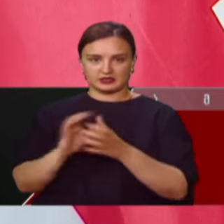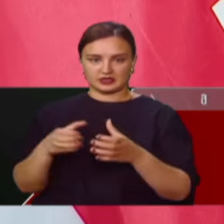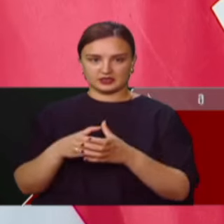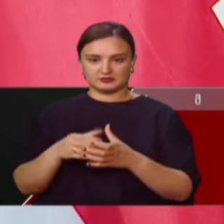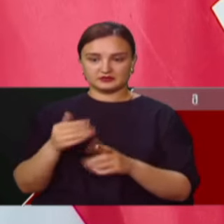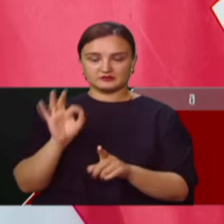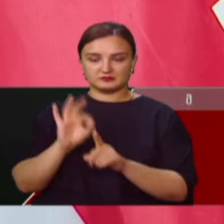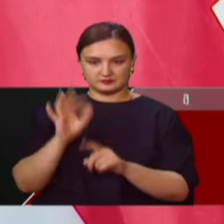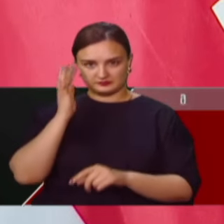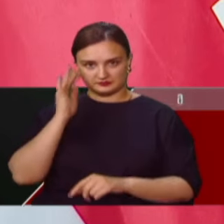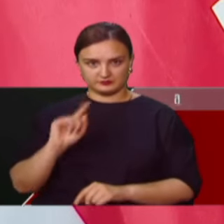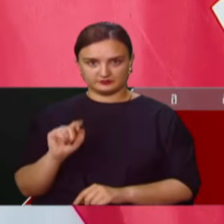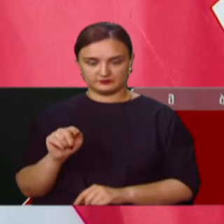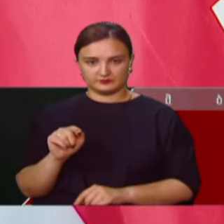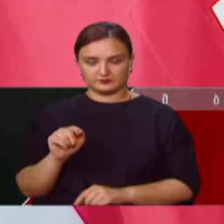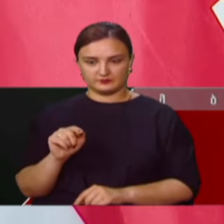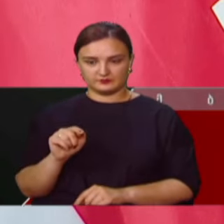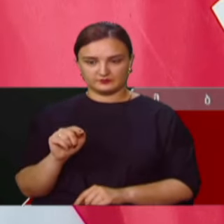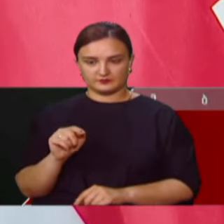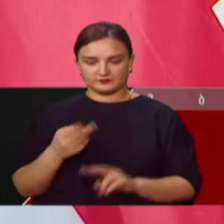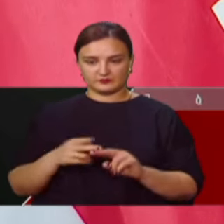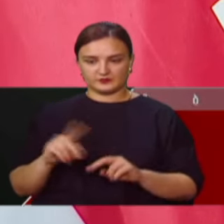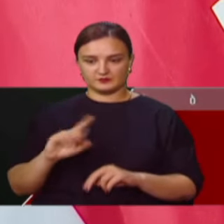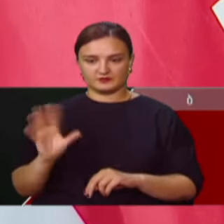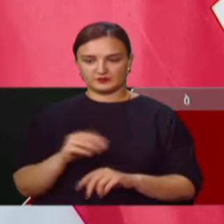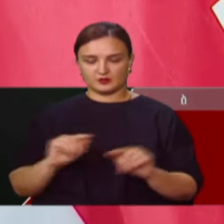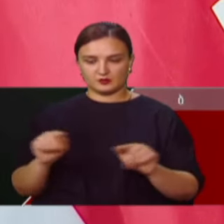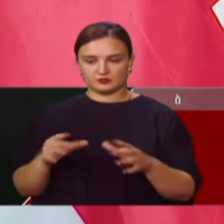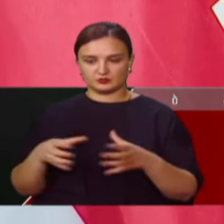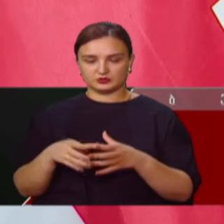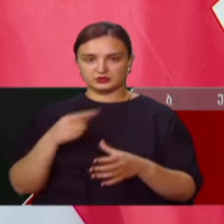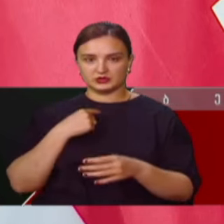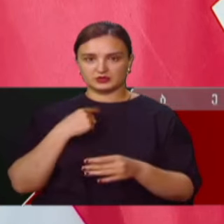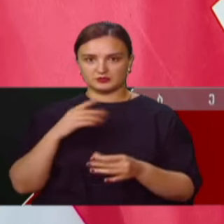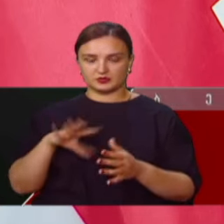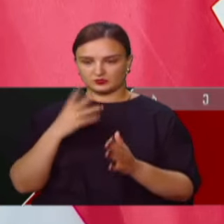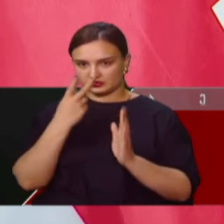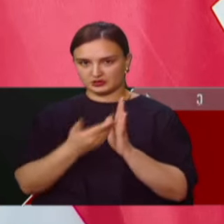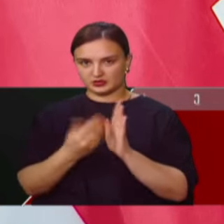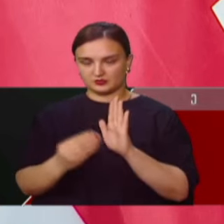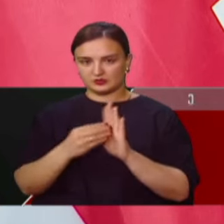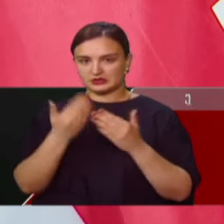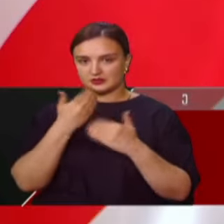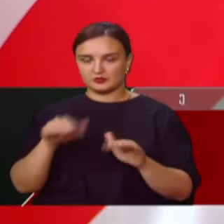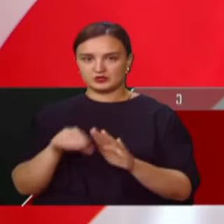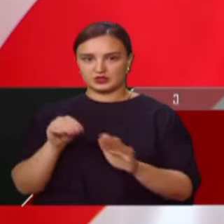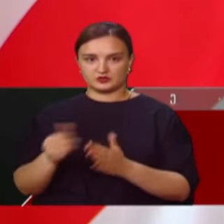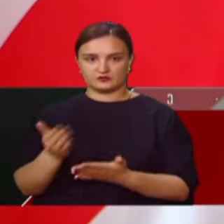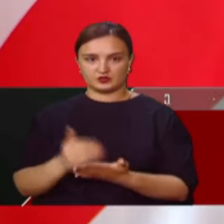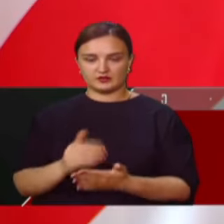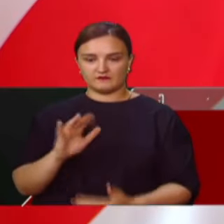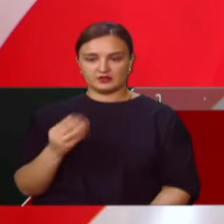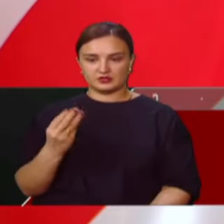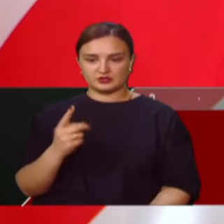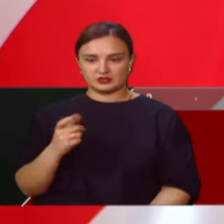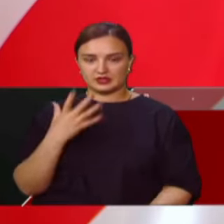რომელიც მიზნად ისახავს იმას, რომ ყველა ოპოზიციური ხმა ასახული იყოს საბოლოო საარჩევნო შედეგში. ვაშაძემ